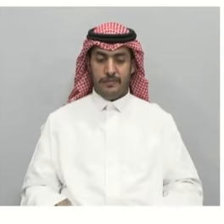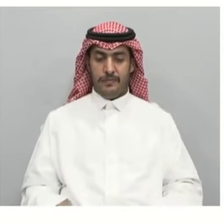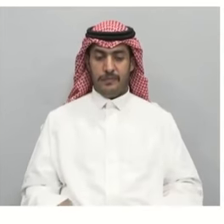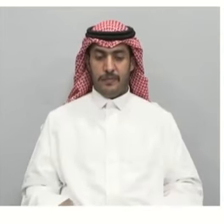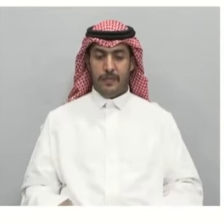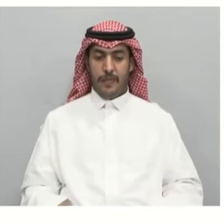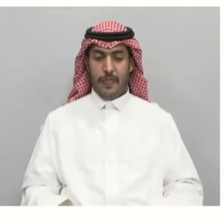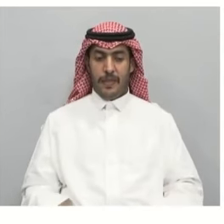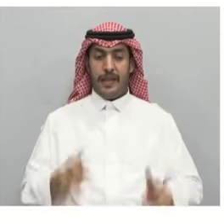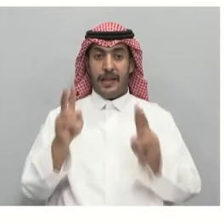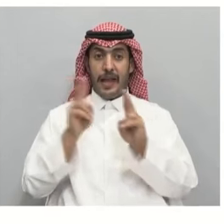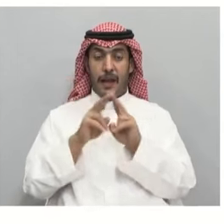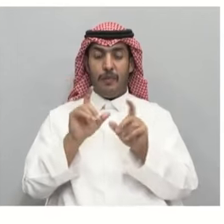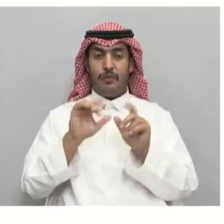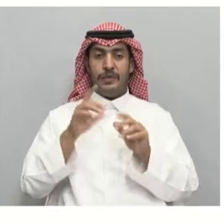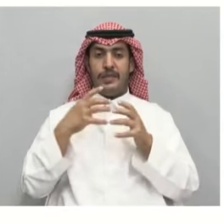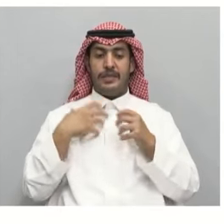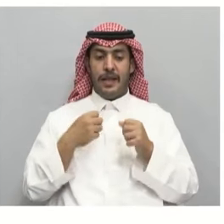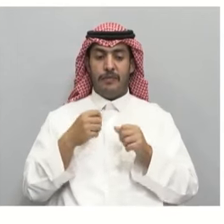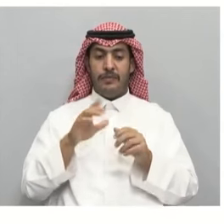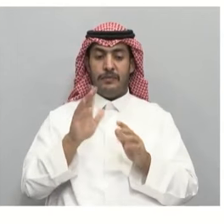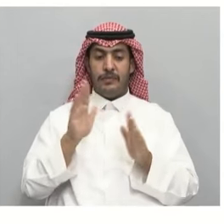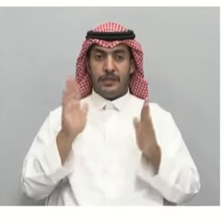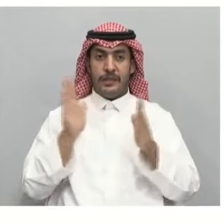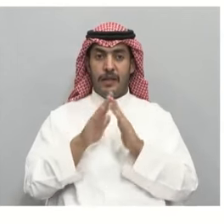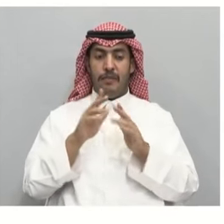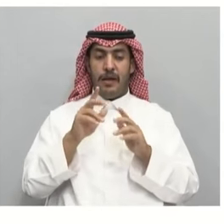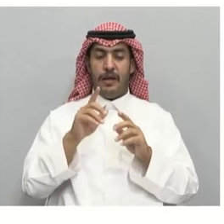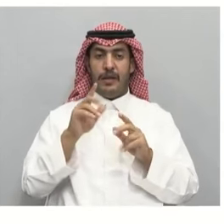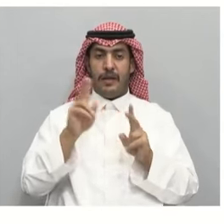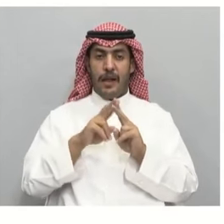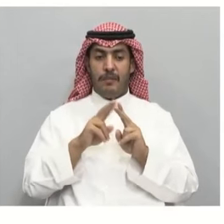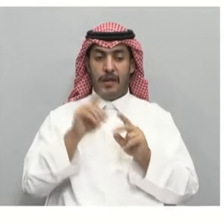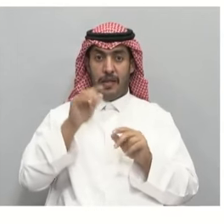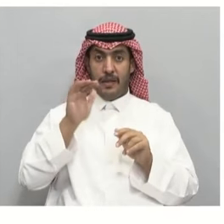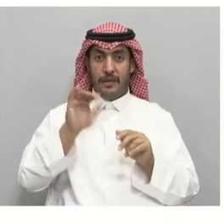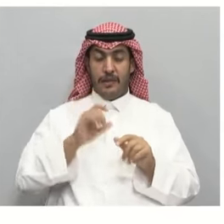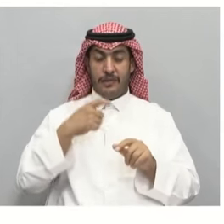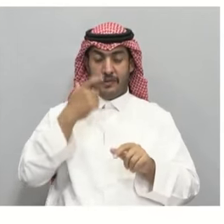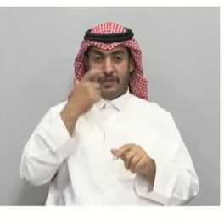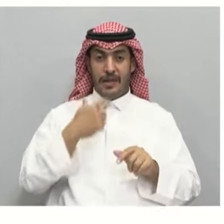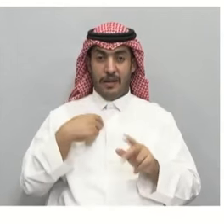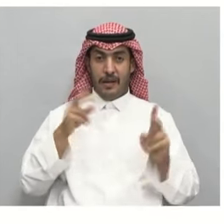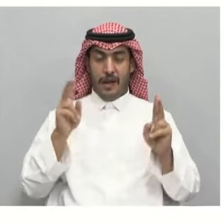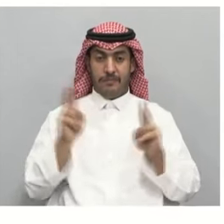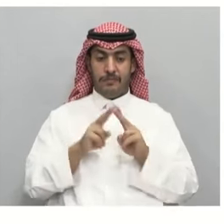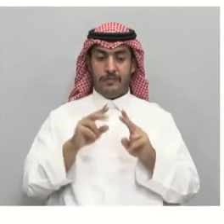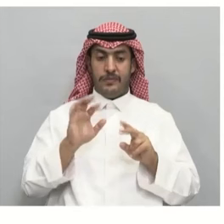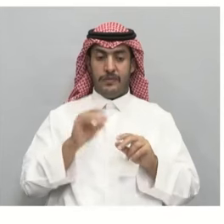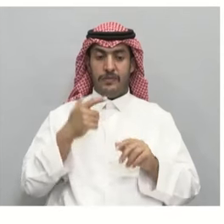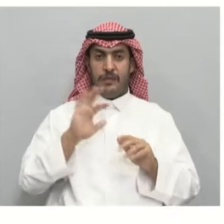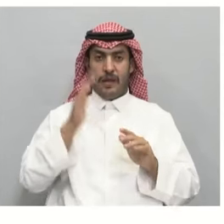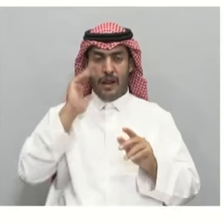الكهرباء والسلامه الصدمه الكهربائيه عندما يمر التيار الكهربائي في جسم الانسان يسبب